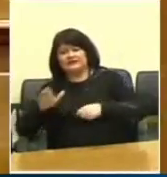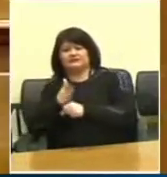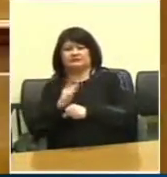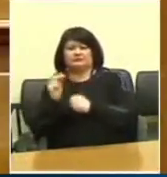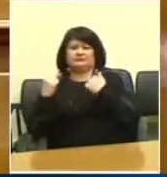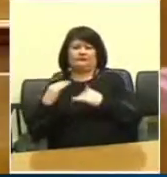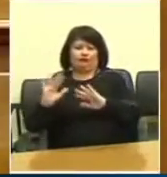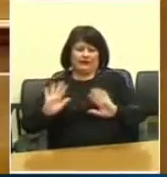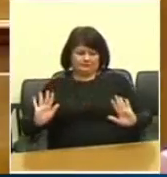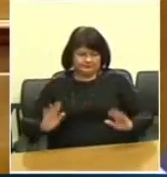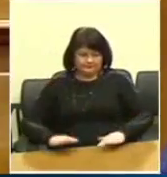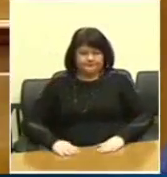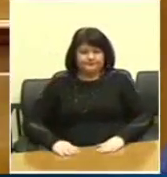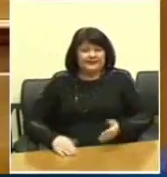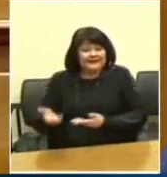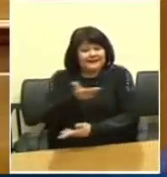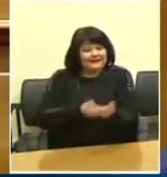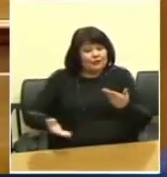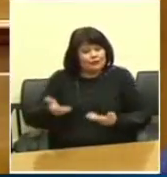Με τι πρέπει αυτό να το αντικαταστήσουμε,